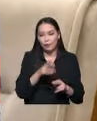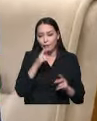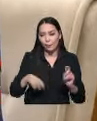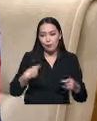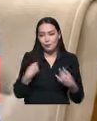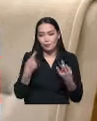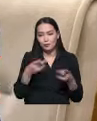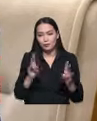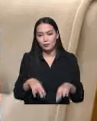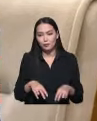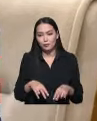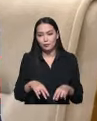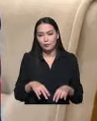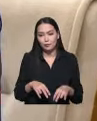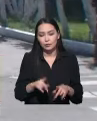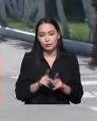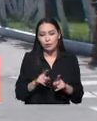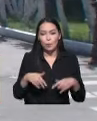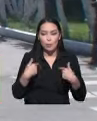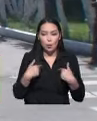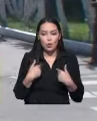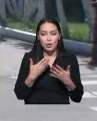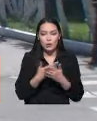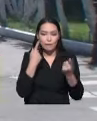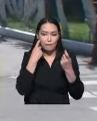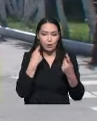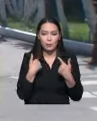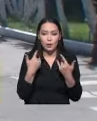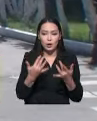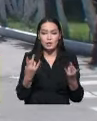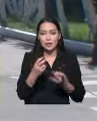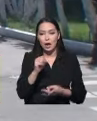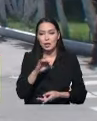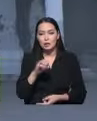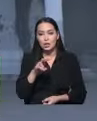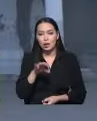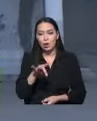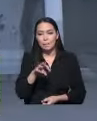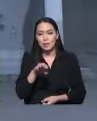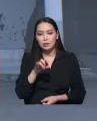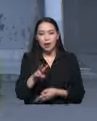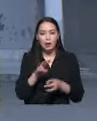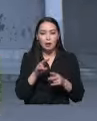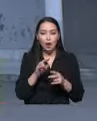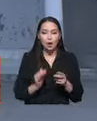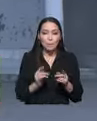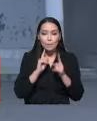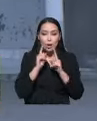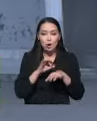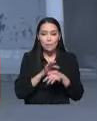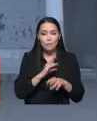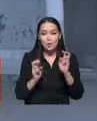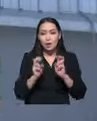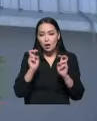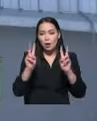есептеймін, мысалы, бірде бір пайдалы ақпарат алған жоқ. Жиында бұрынғы ArcelorMittal компаниясы туралы да сөз болды, қазір кәсіпорын